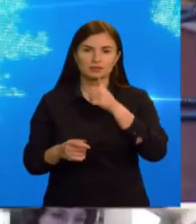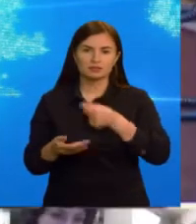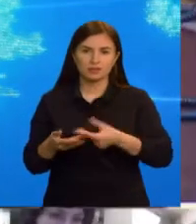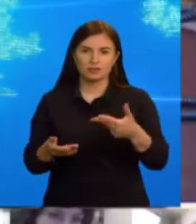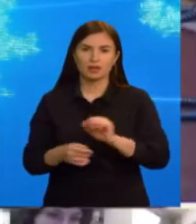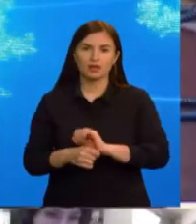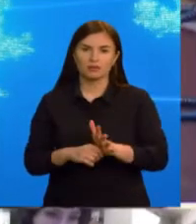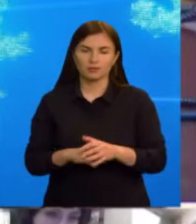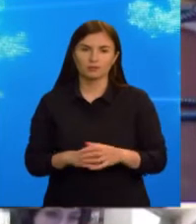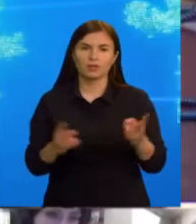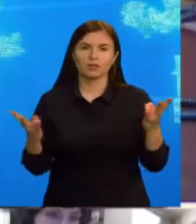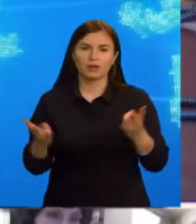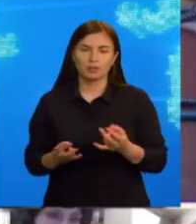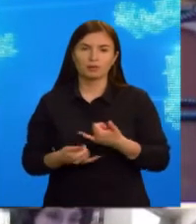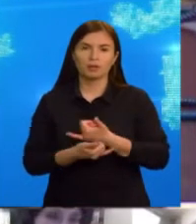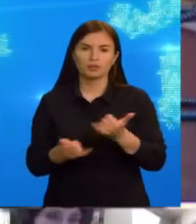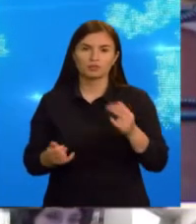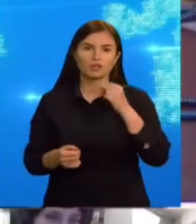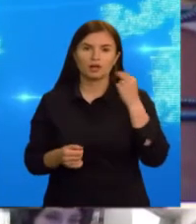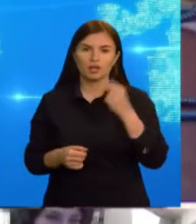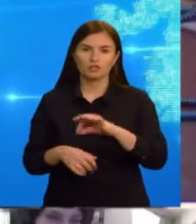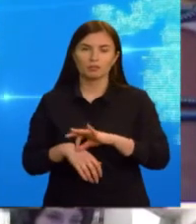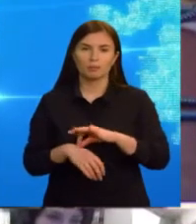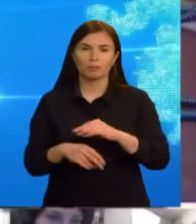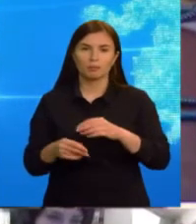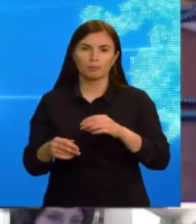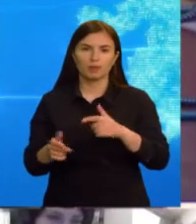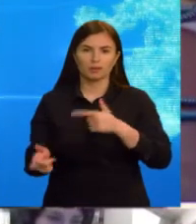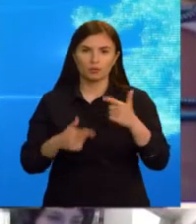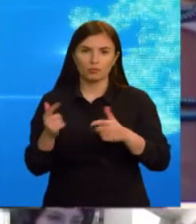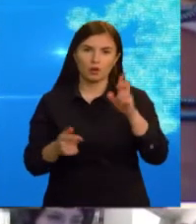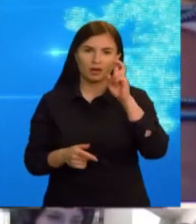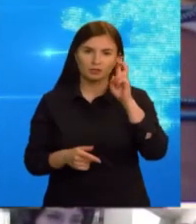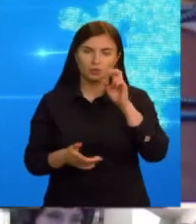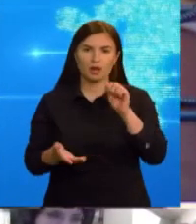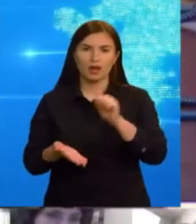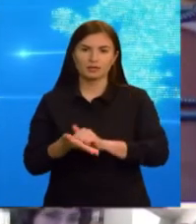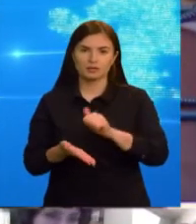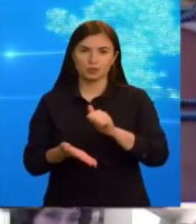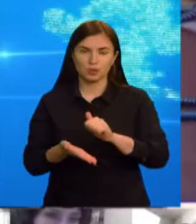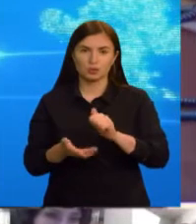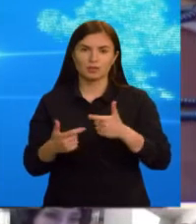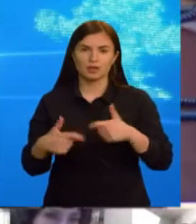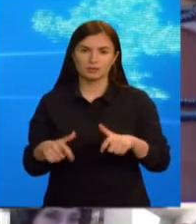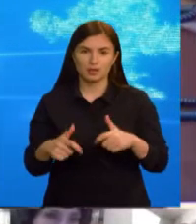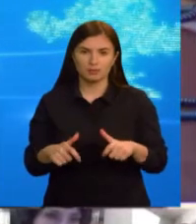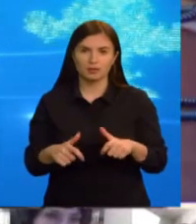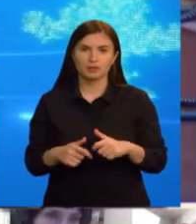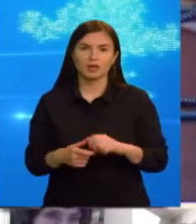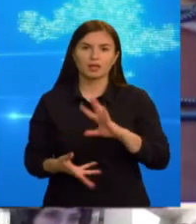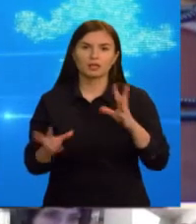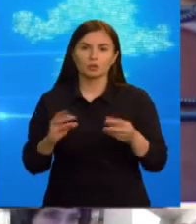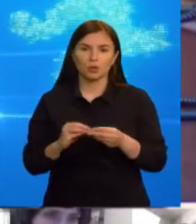ковид. Необходимо обеспечить качественную подготовку к государственному аттестационному экзамену, к